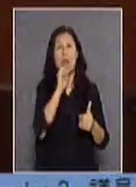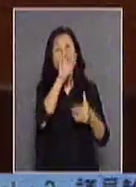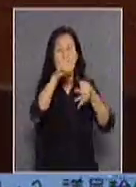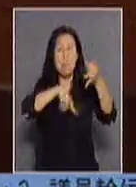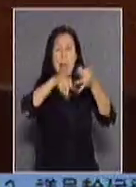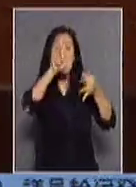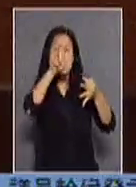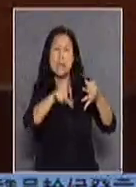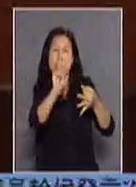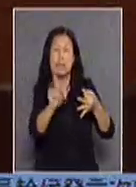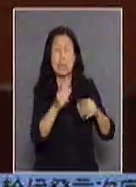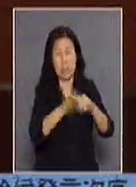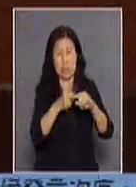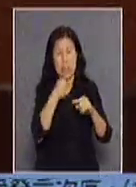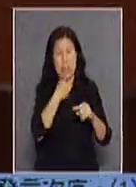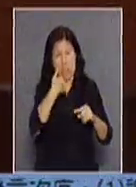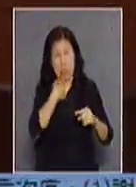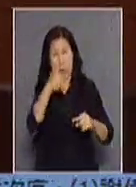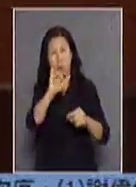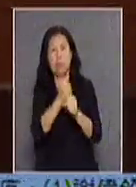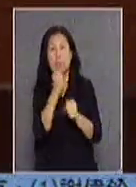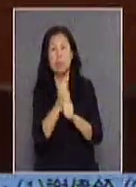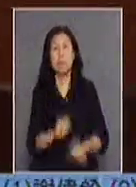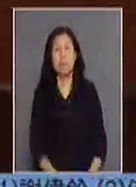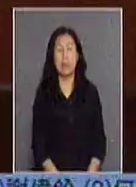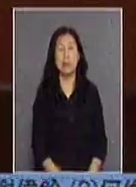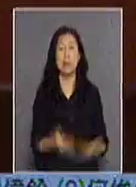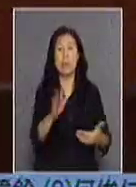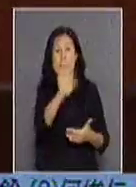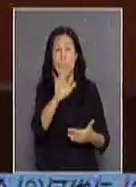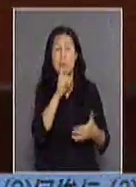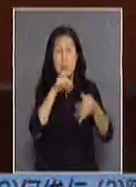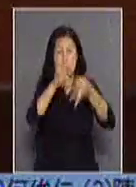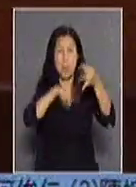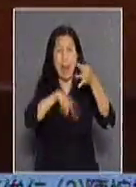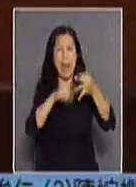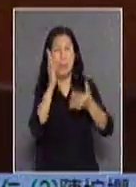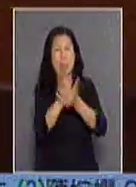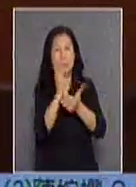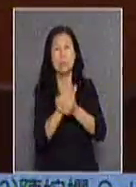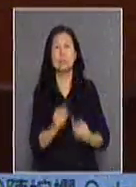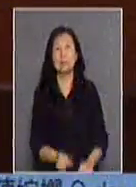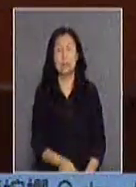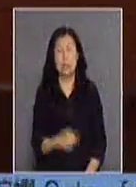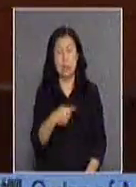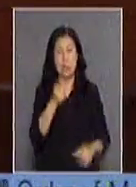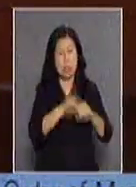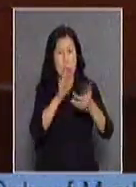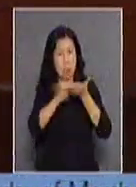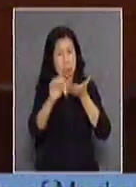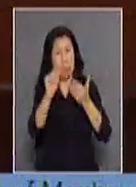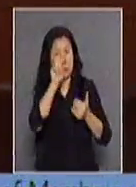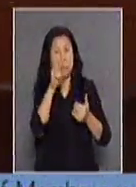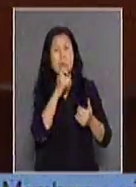業都應該去做，這個不是一個名稱的問題。但是很明顯看到，